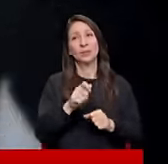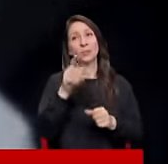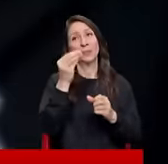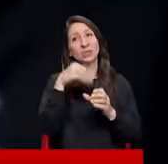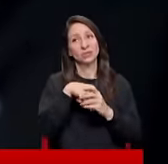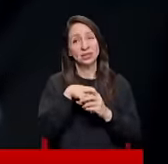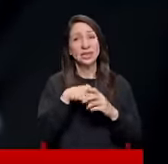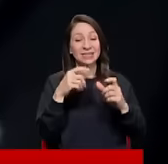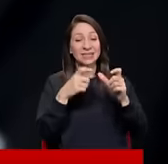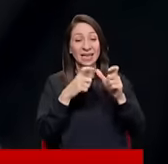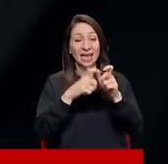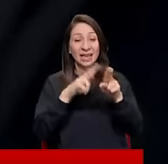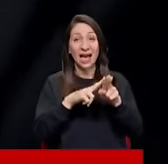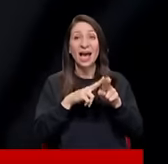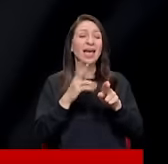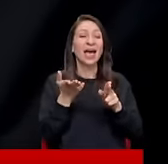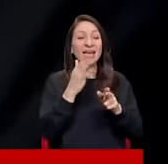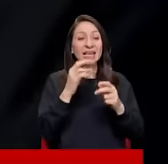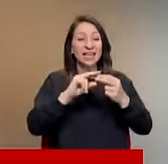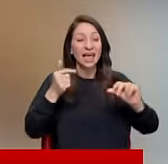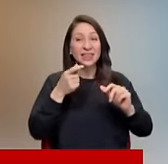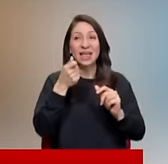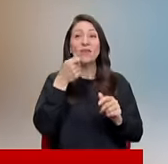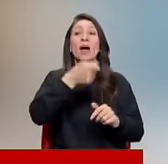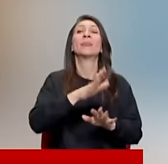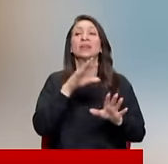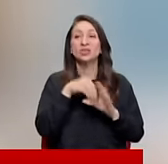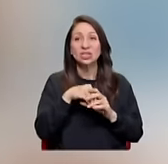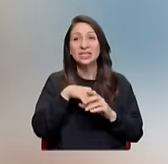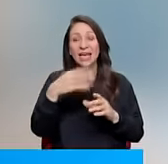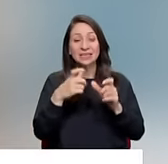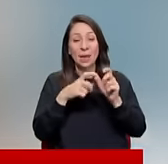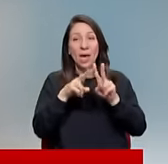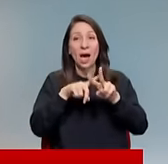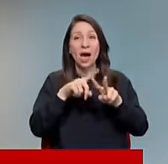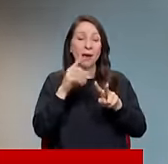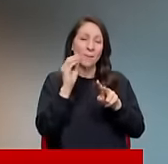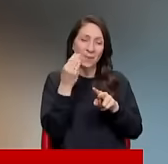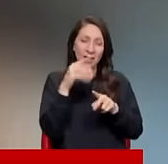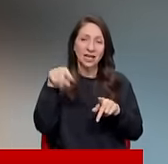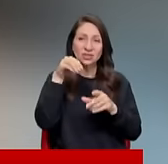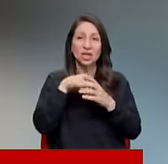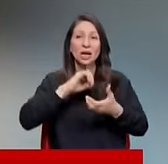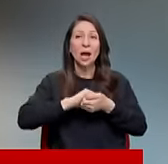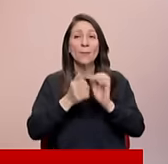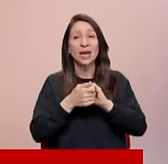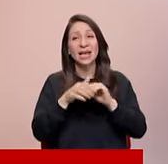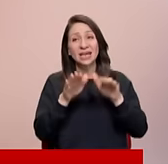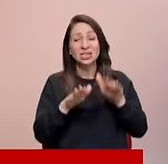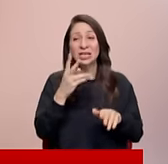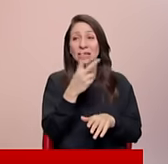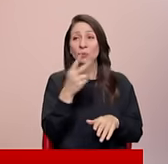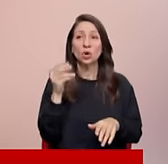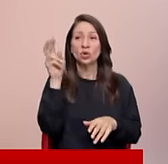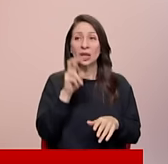için. SGK gen tedavisini hala karşılamadığı için diğer SMA hastaları gibi Gürbulak ailesi de kampanya ile yaklaşık 2